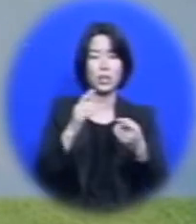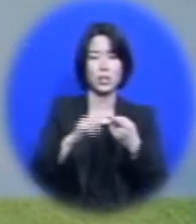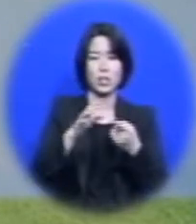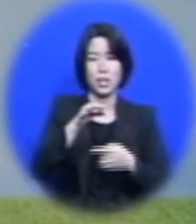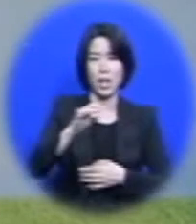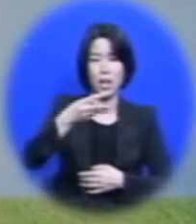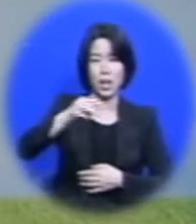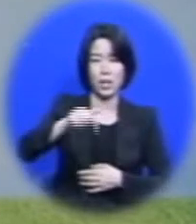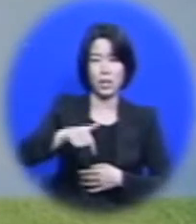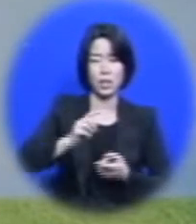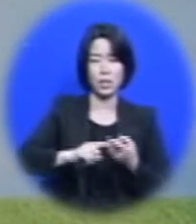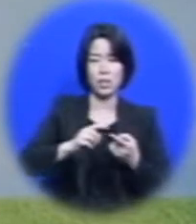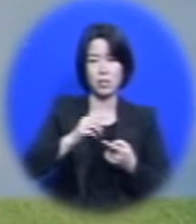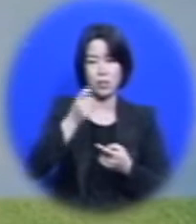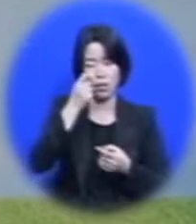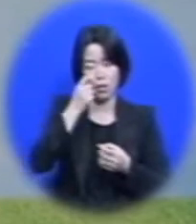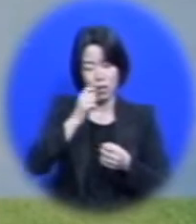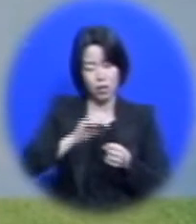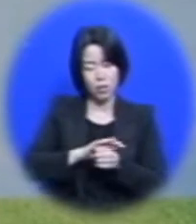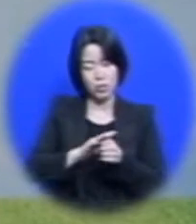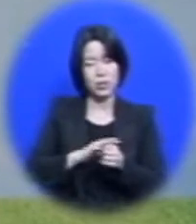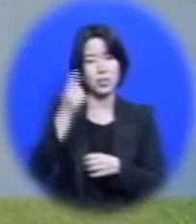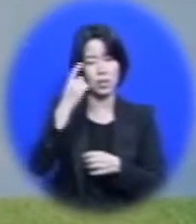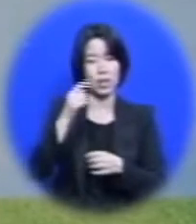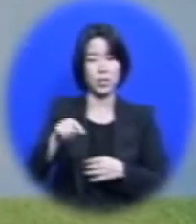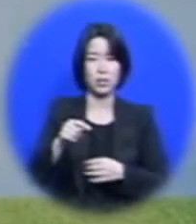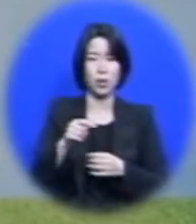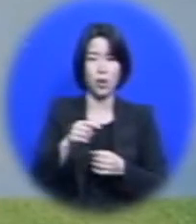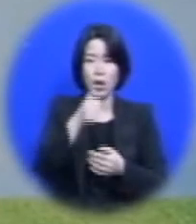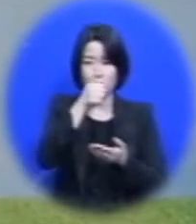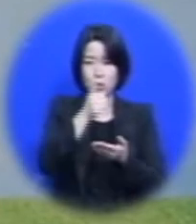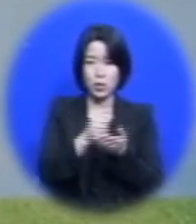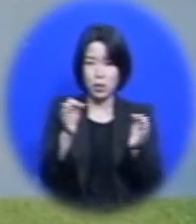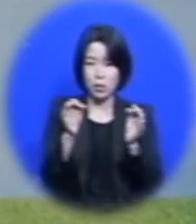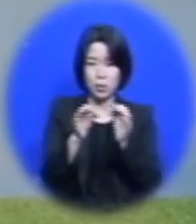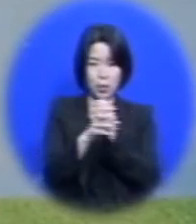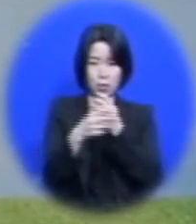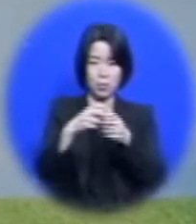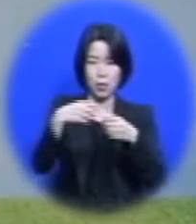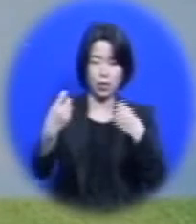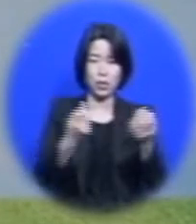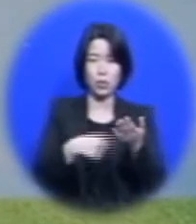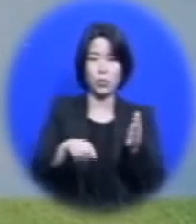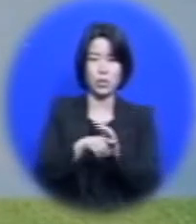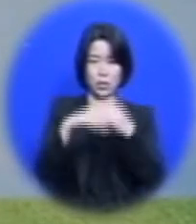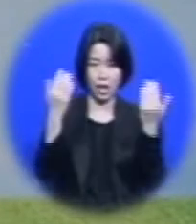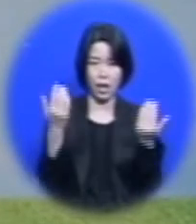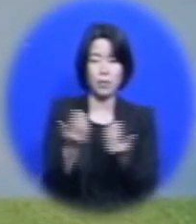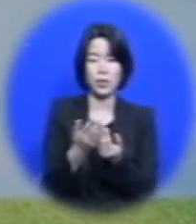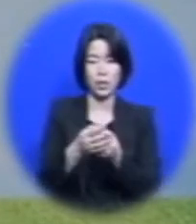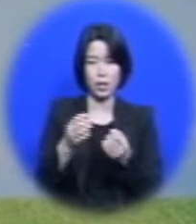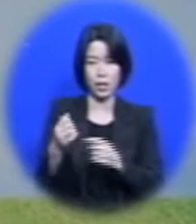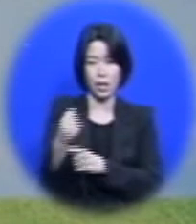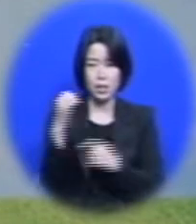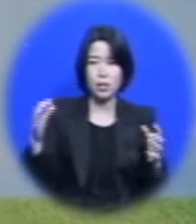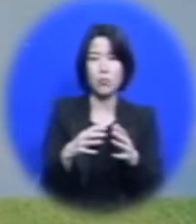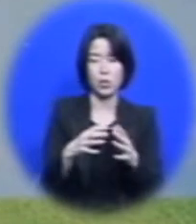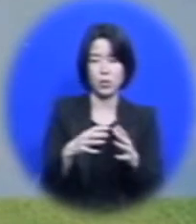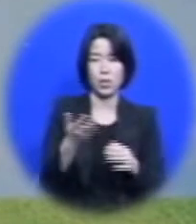긍휼히 여기고 그리고 그 혐의가 벗어지도록 다 같이 기도를 했습니다. 그런데 이